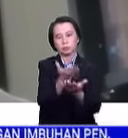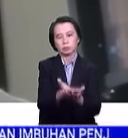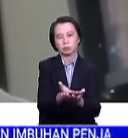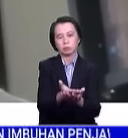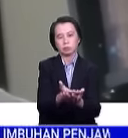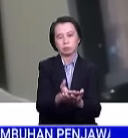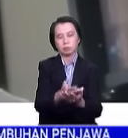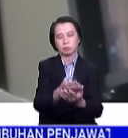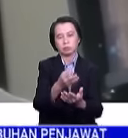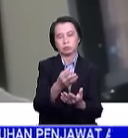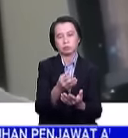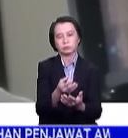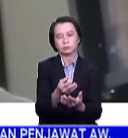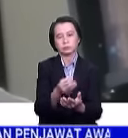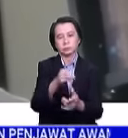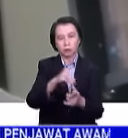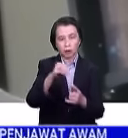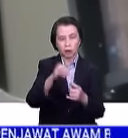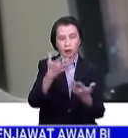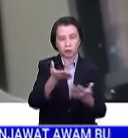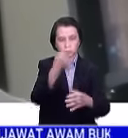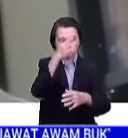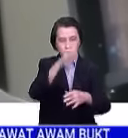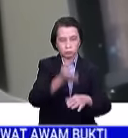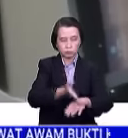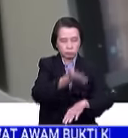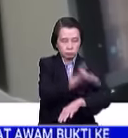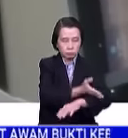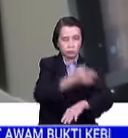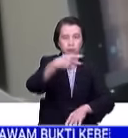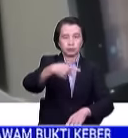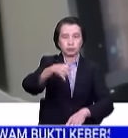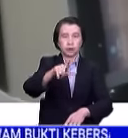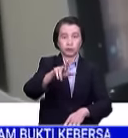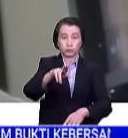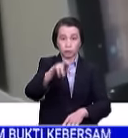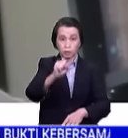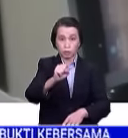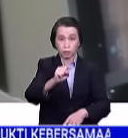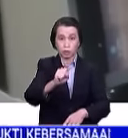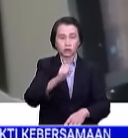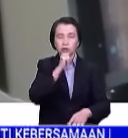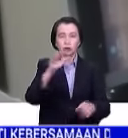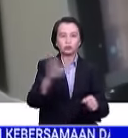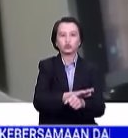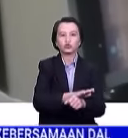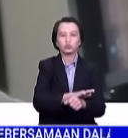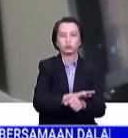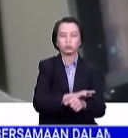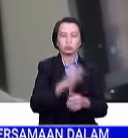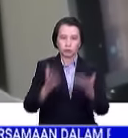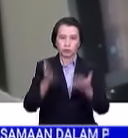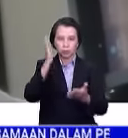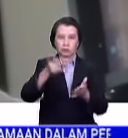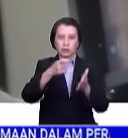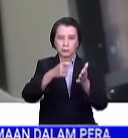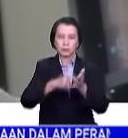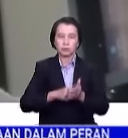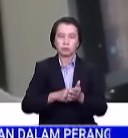insentif atau package Pemerkasa Plus atau tambahan ini tidak mencukupi. Dia mungkin